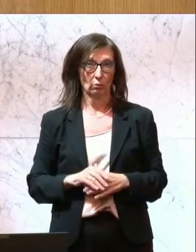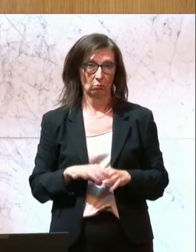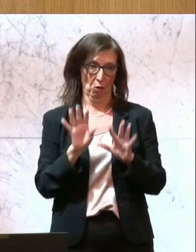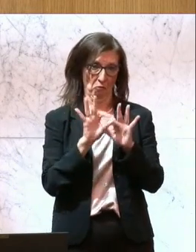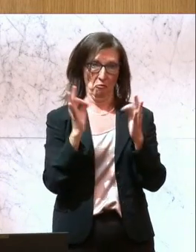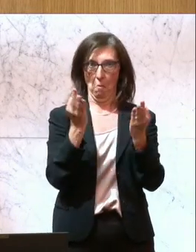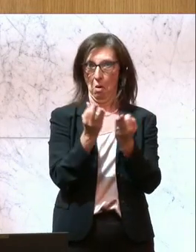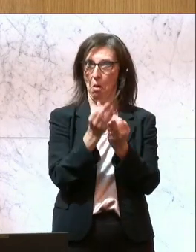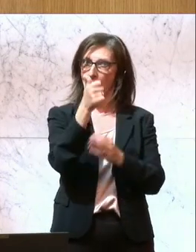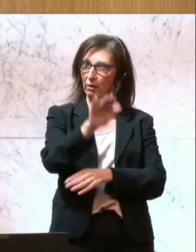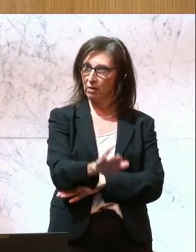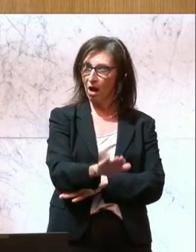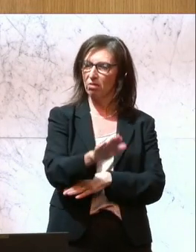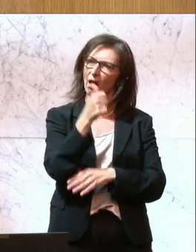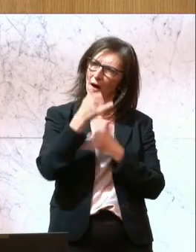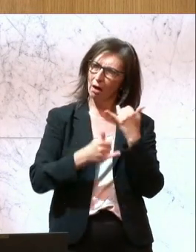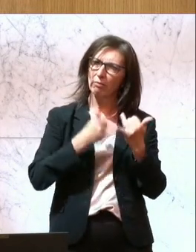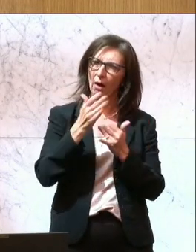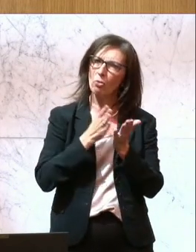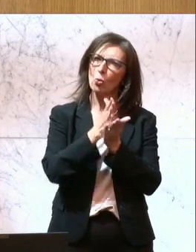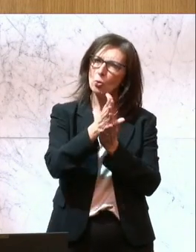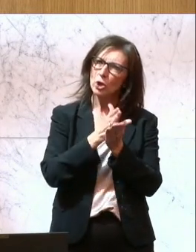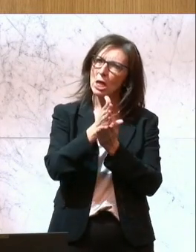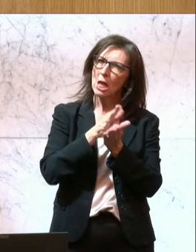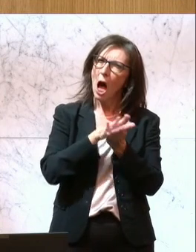mit einem Kind gibt pro Jahr durchschnittlich